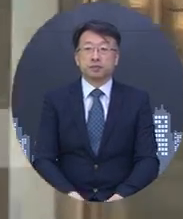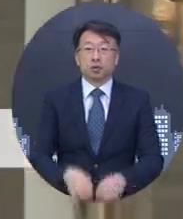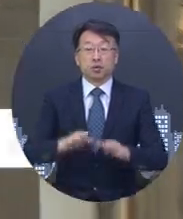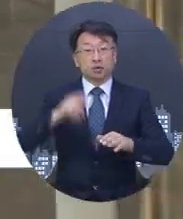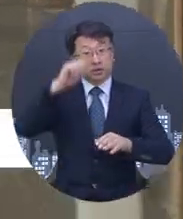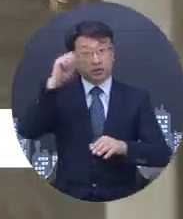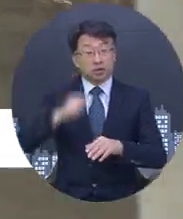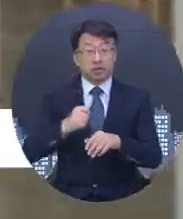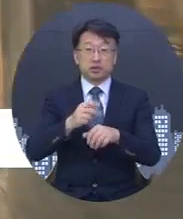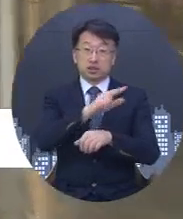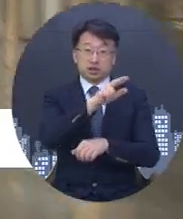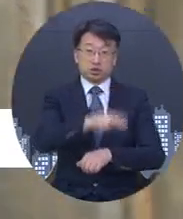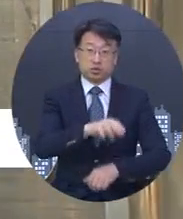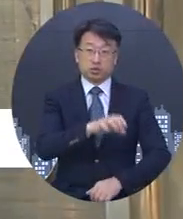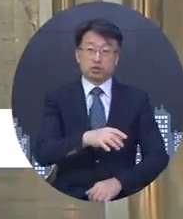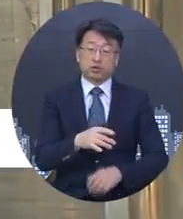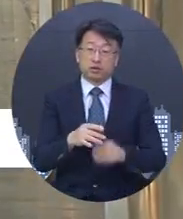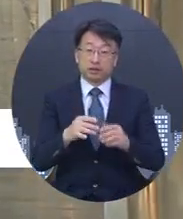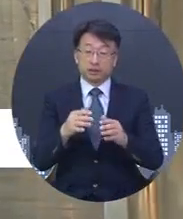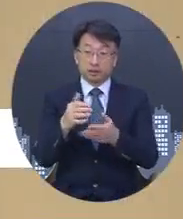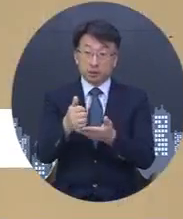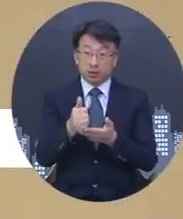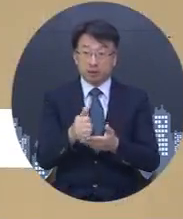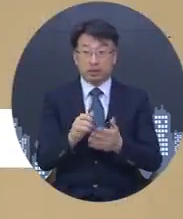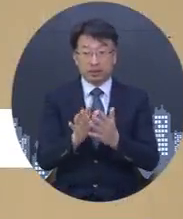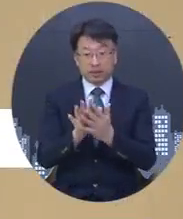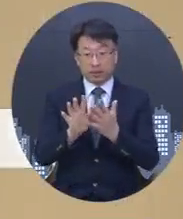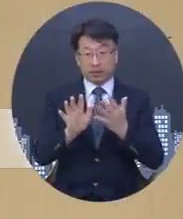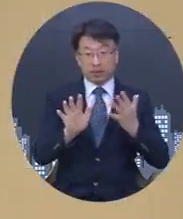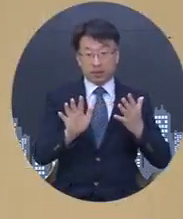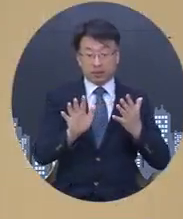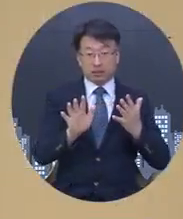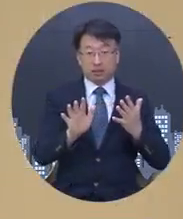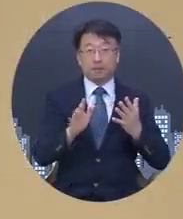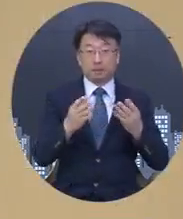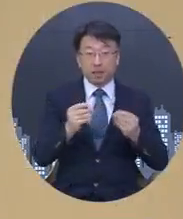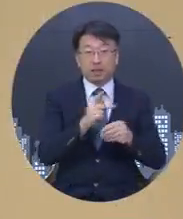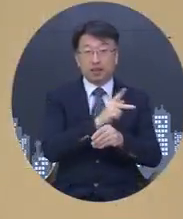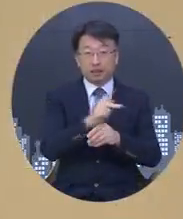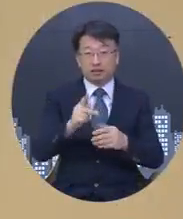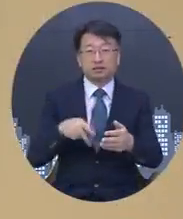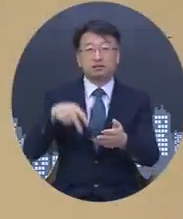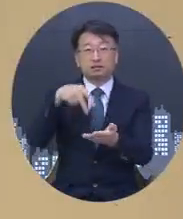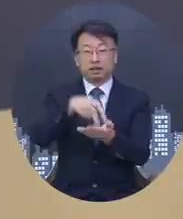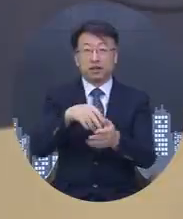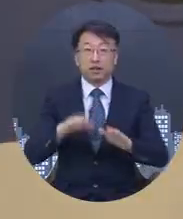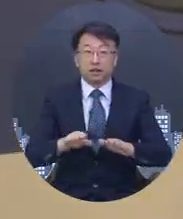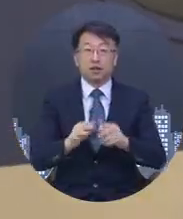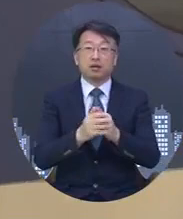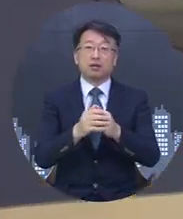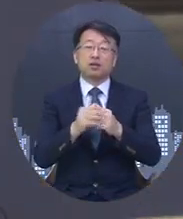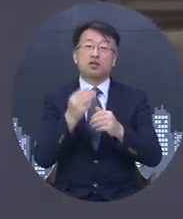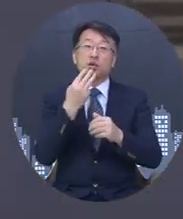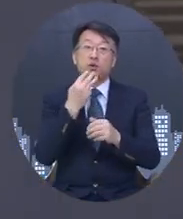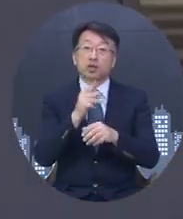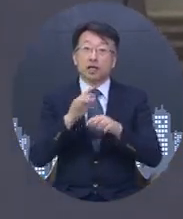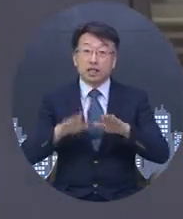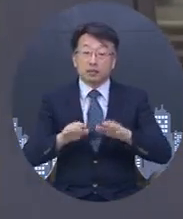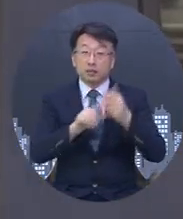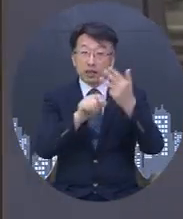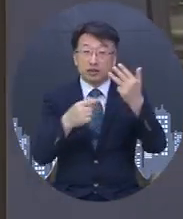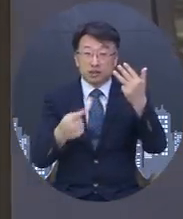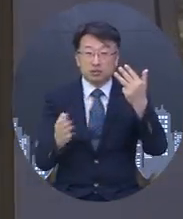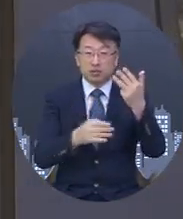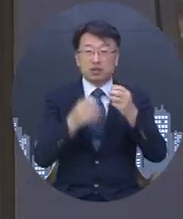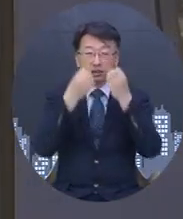오늘 새벽 진주역, 승객들이 대기 중인 열차에 오릅니다. 이달 들어 새로 생긴 서울행